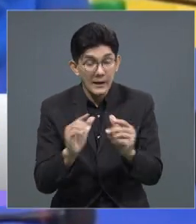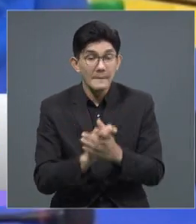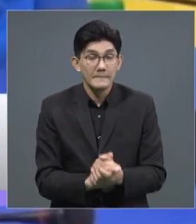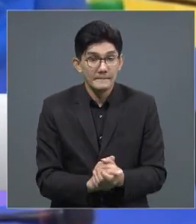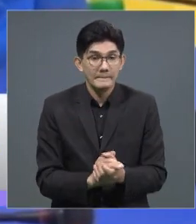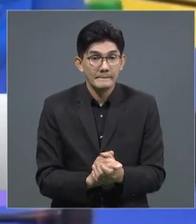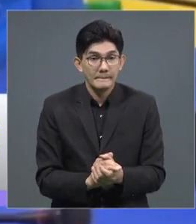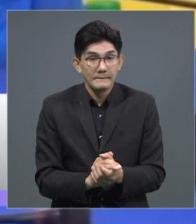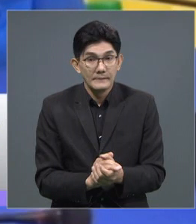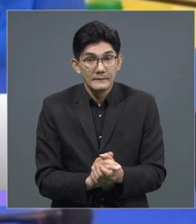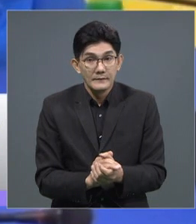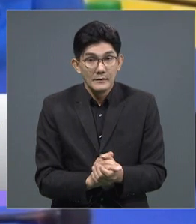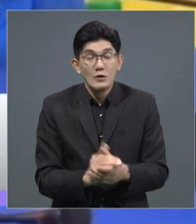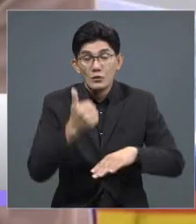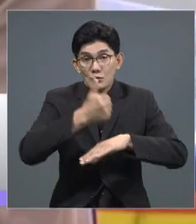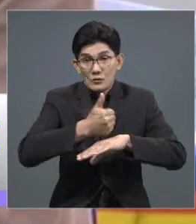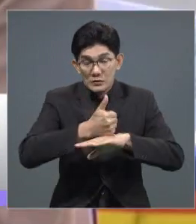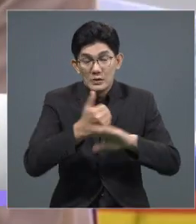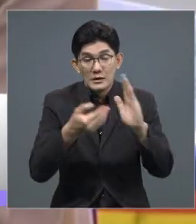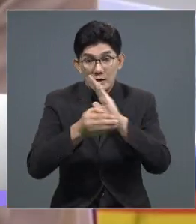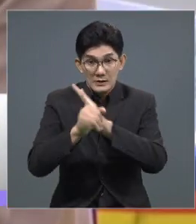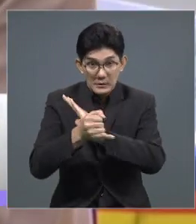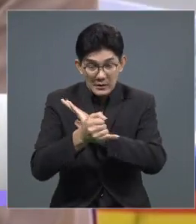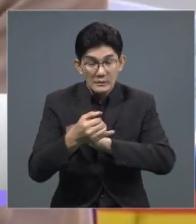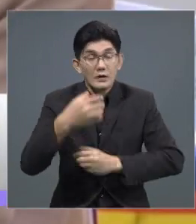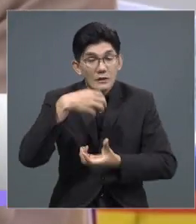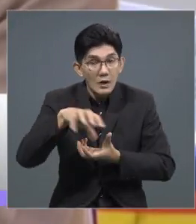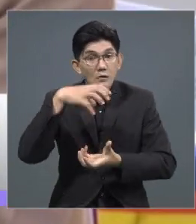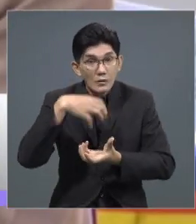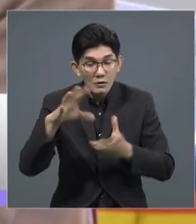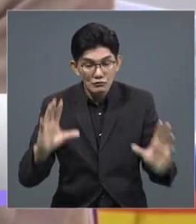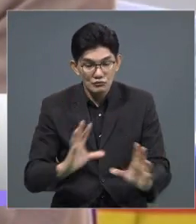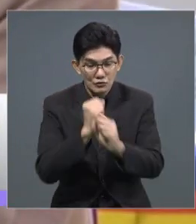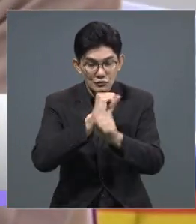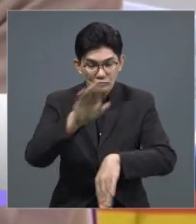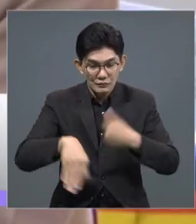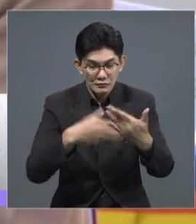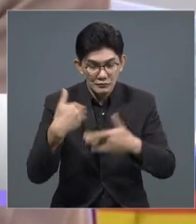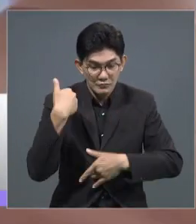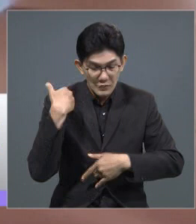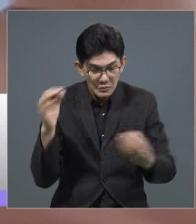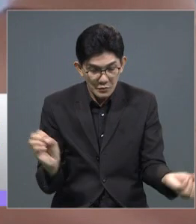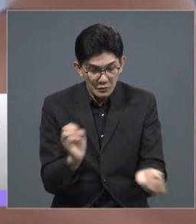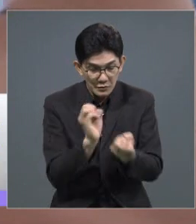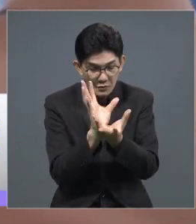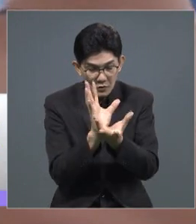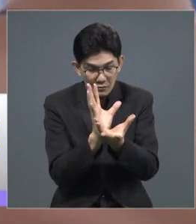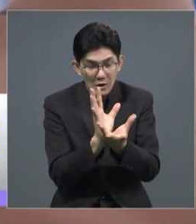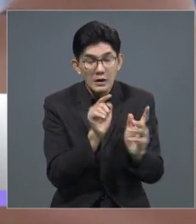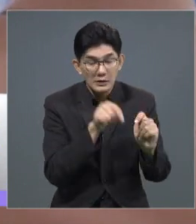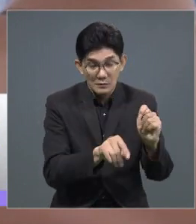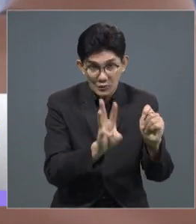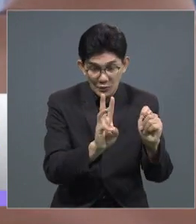นายมนสิทไพศาลธนวัฒผู้ราชการจังหวัดจันทบุรีได้รายงานภาพรวมทั้งจังหวัดมีพื้นที่ประสบภัย 6